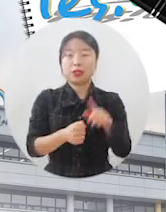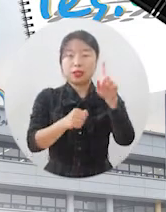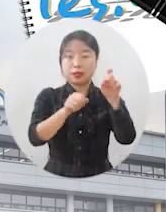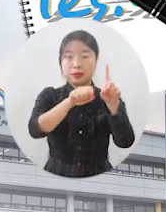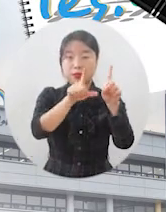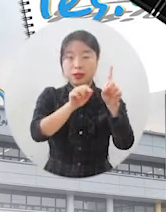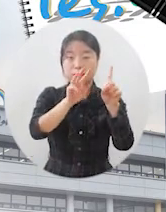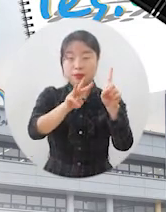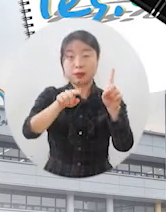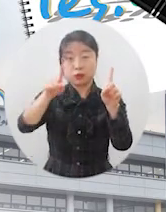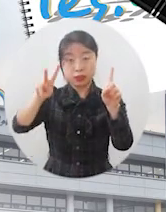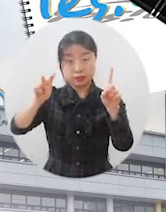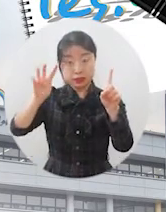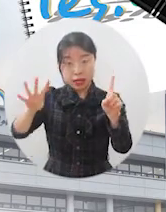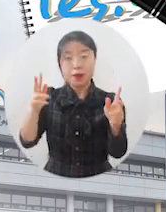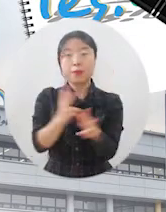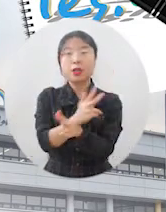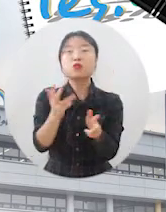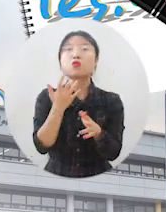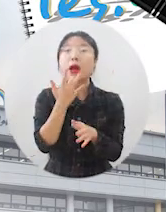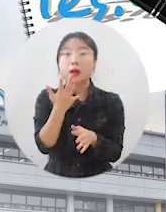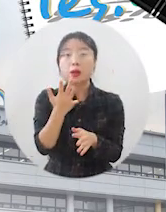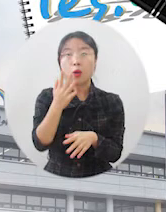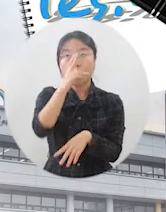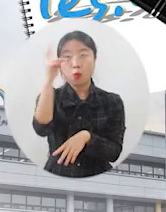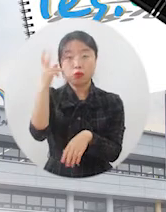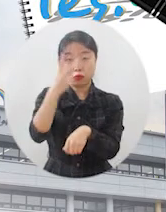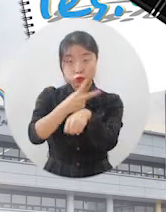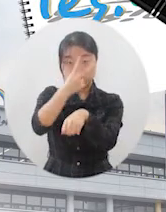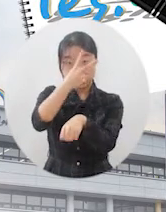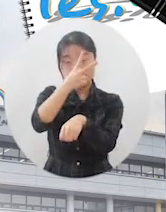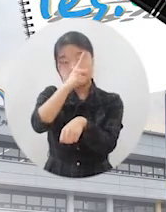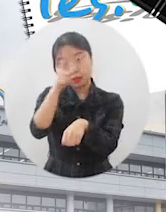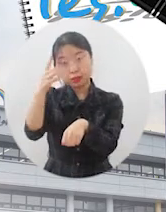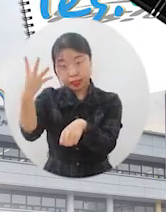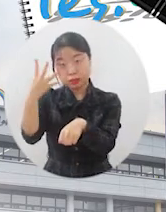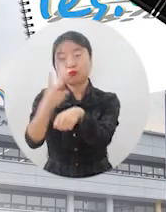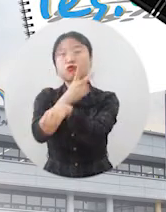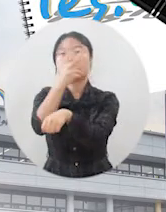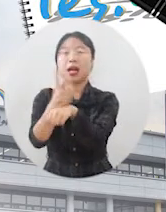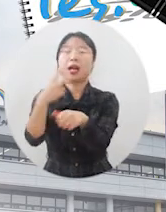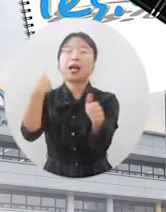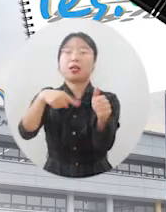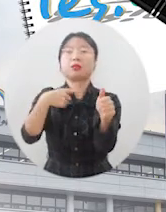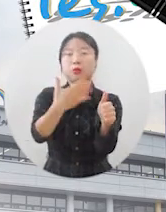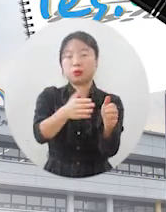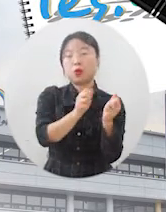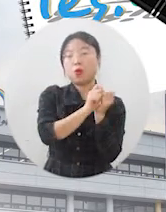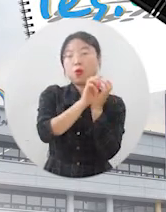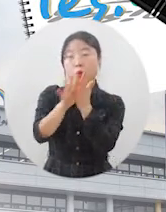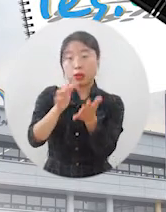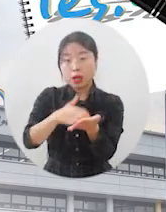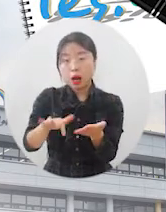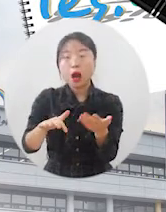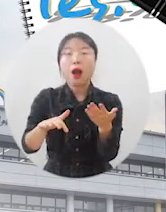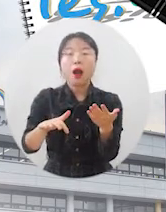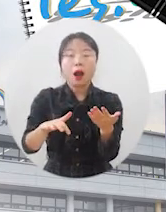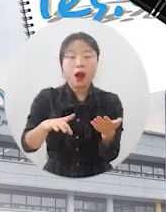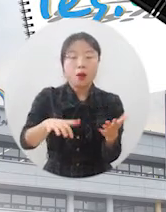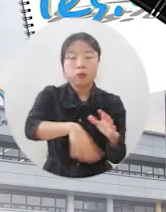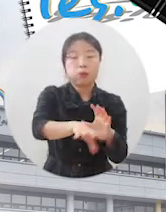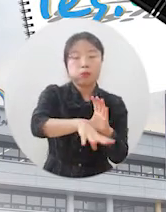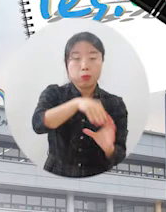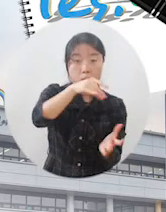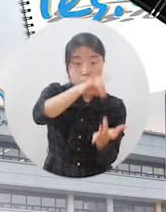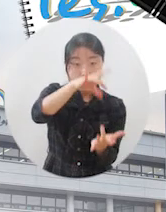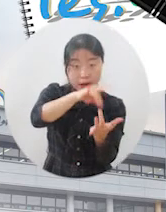24일까지 매주 화요일 오후 2시에서 4시까지입니다. 선착순으로 25명을 모집하고 있으며